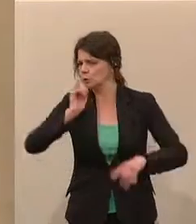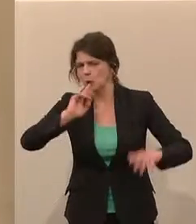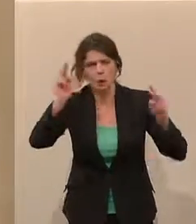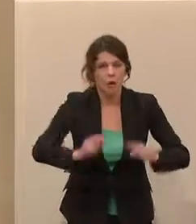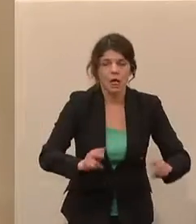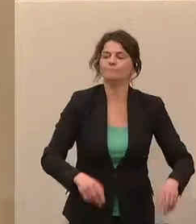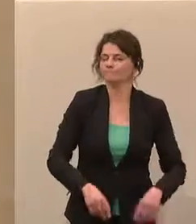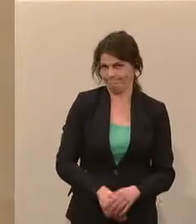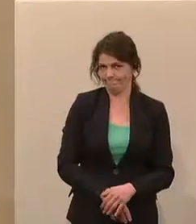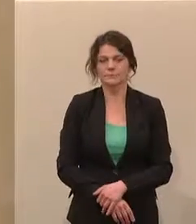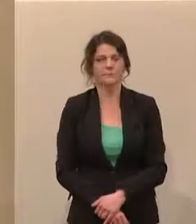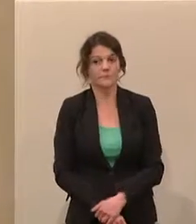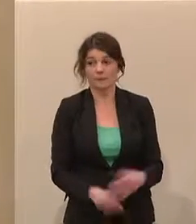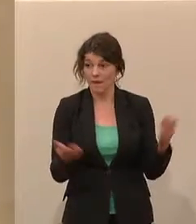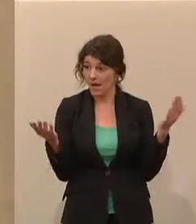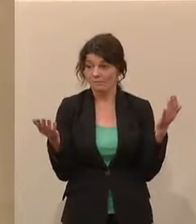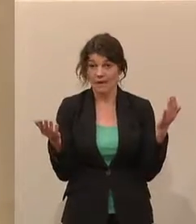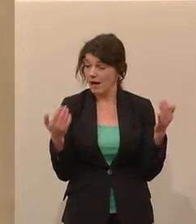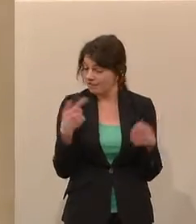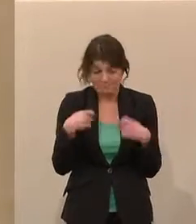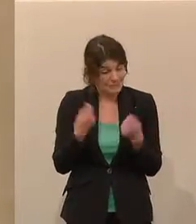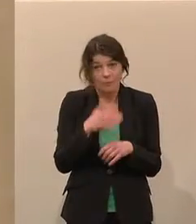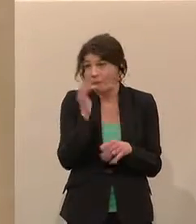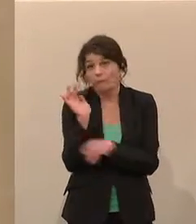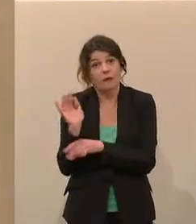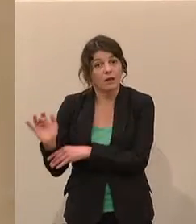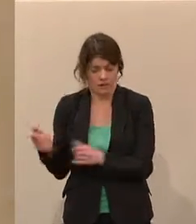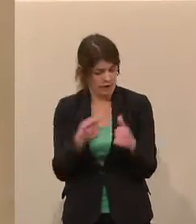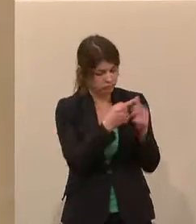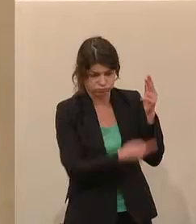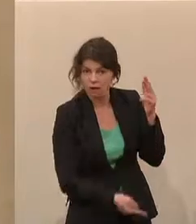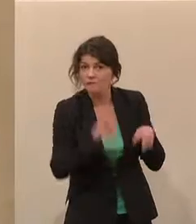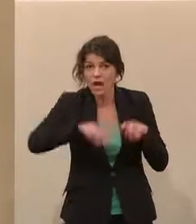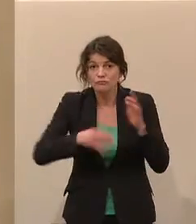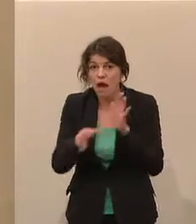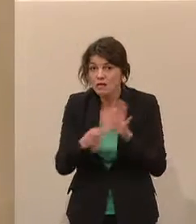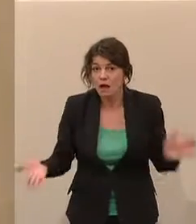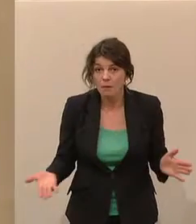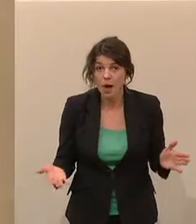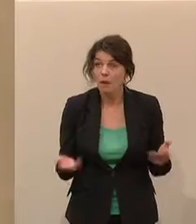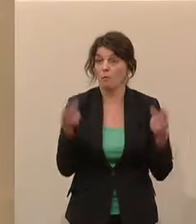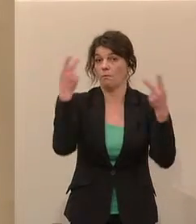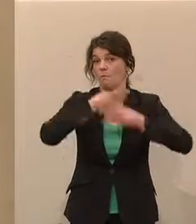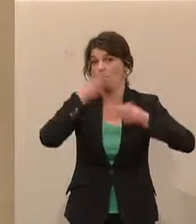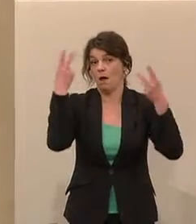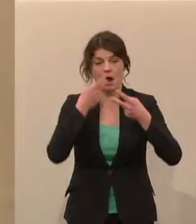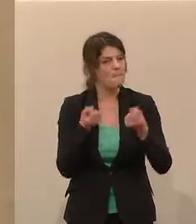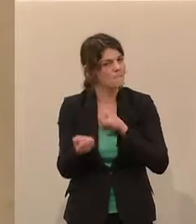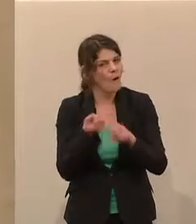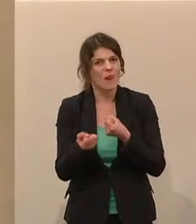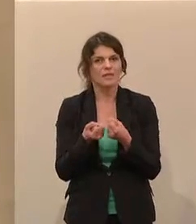Steuern. Das ist alles zu Recht zu kritisieren, meiner Meinung nach, weil es falsche Maßnahmen sind und natürlich die Politik